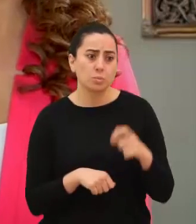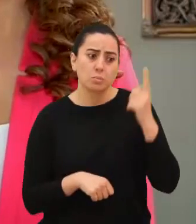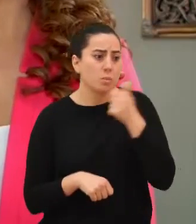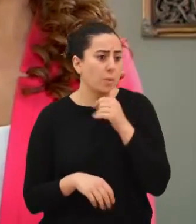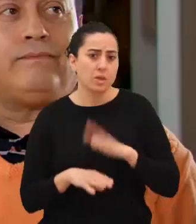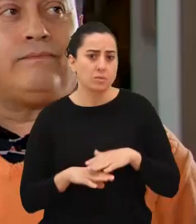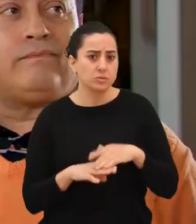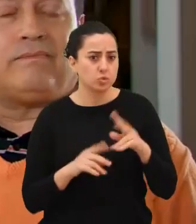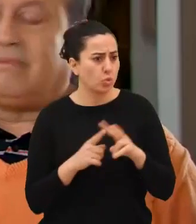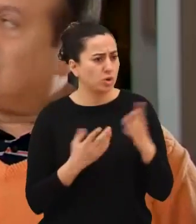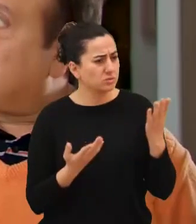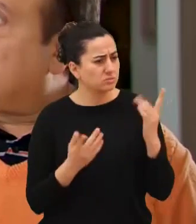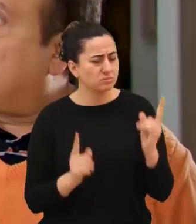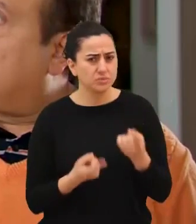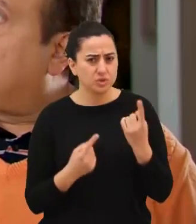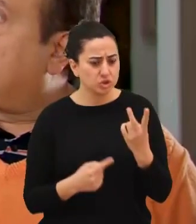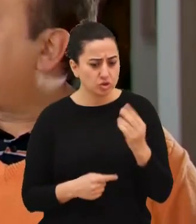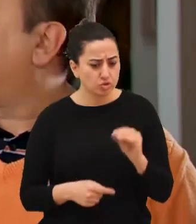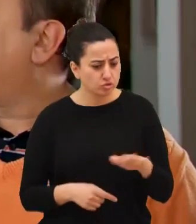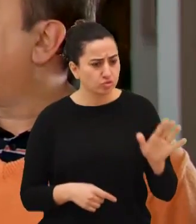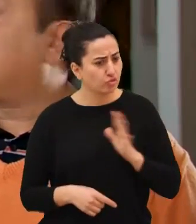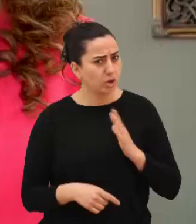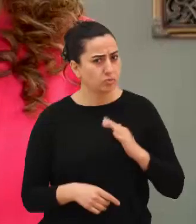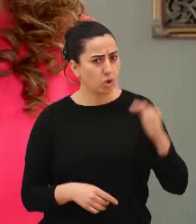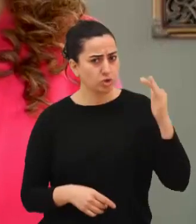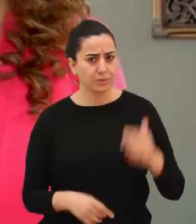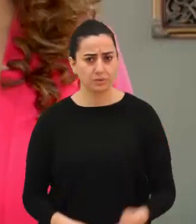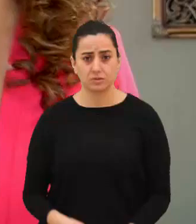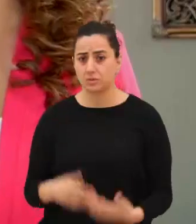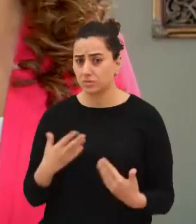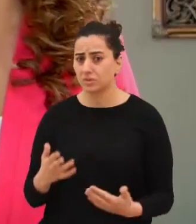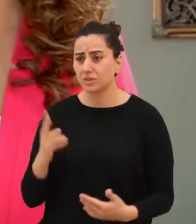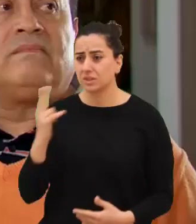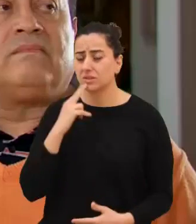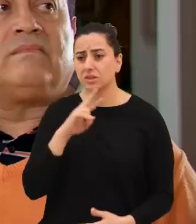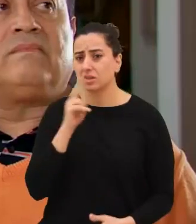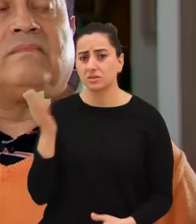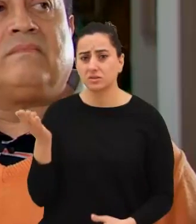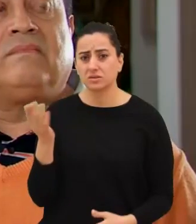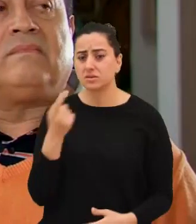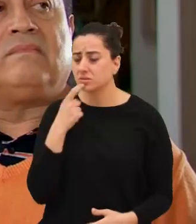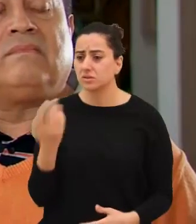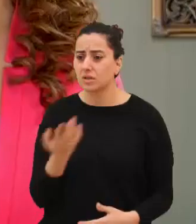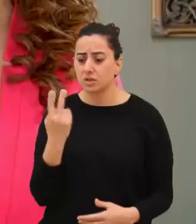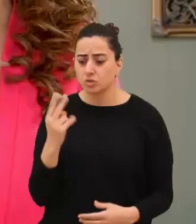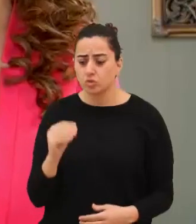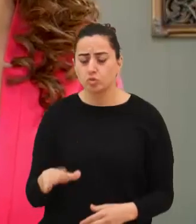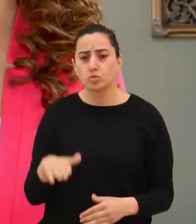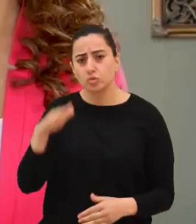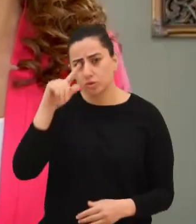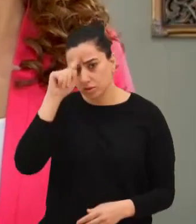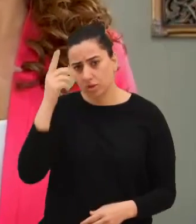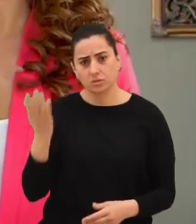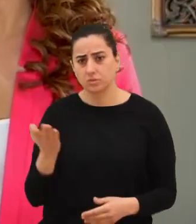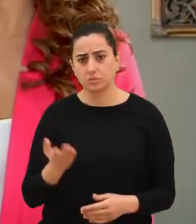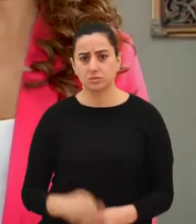yapsın ya? Nurhan'a bak ya. İki tane evladı varmış boyu kadar. Yani o kıza da yavık. Bunca yıldır iki tane çocuğu tek başına